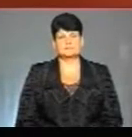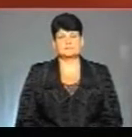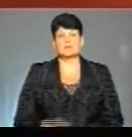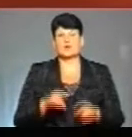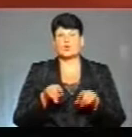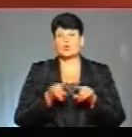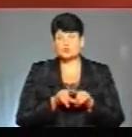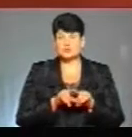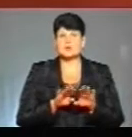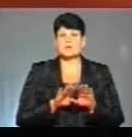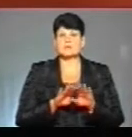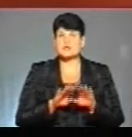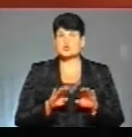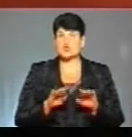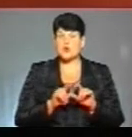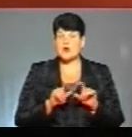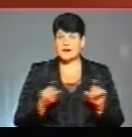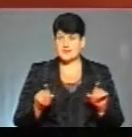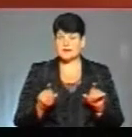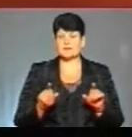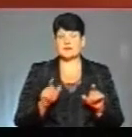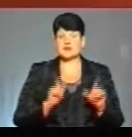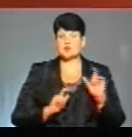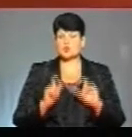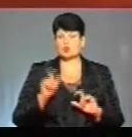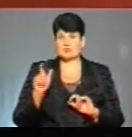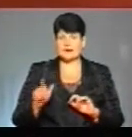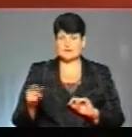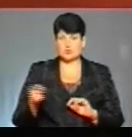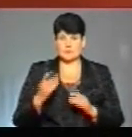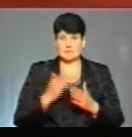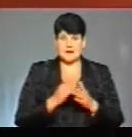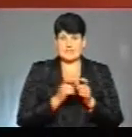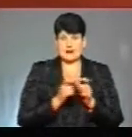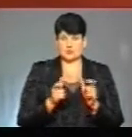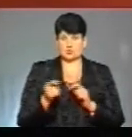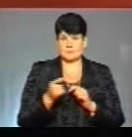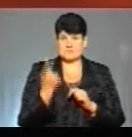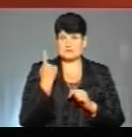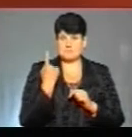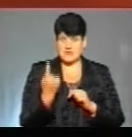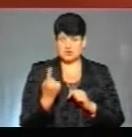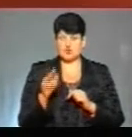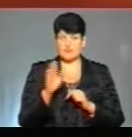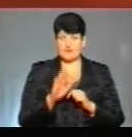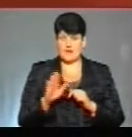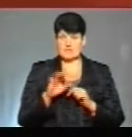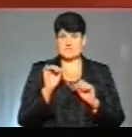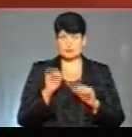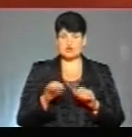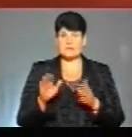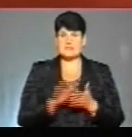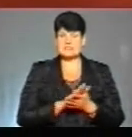Отож, власне, школярі та студенти Тернополя, які мають картку тернополянина, з 1 вересня